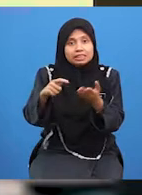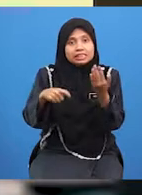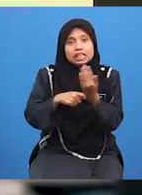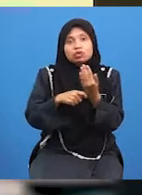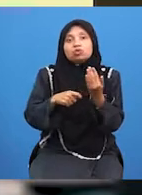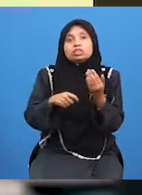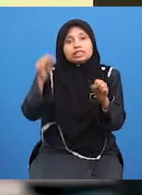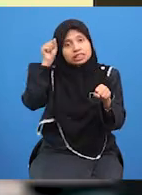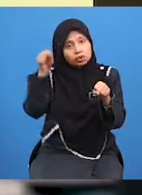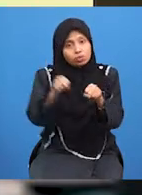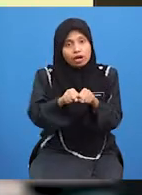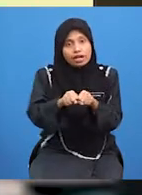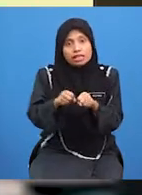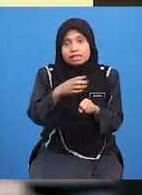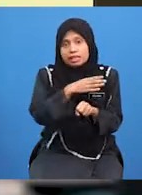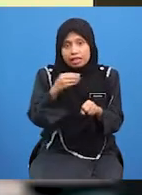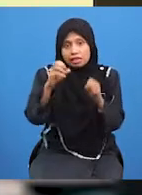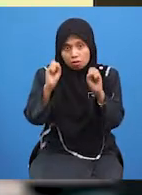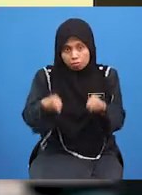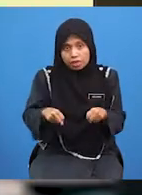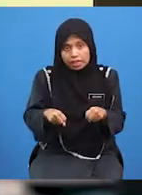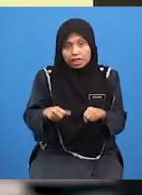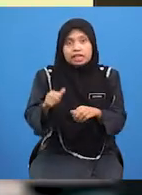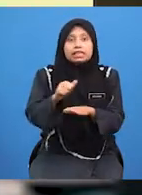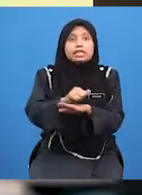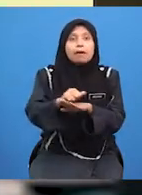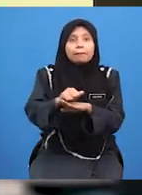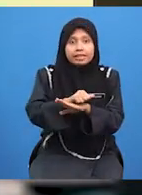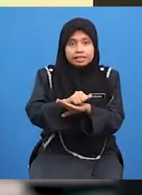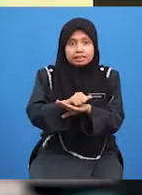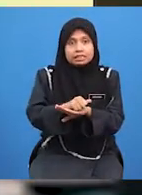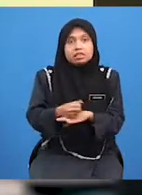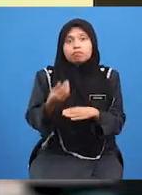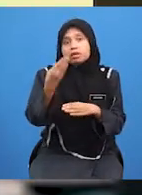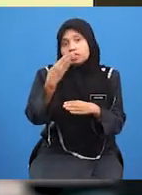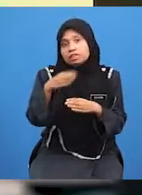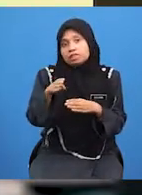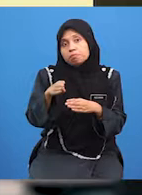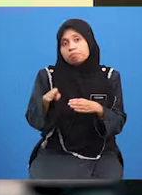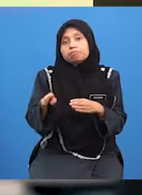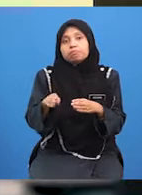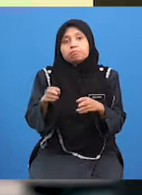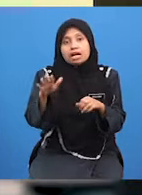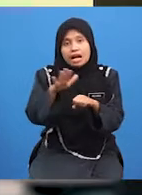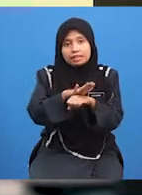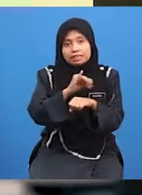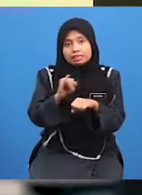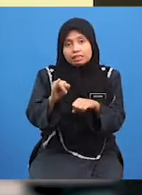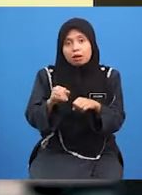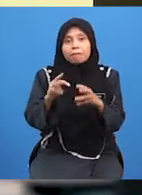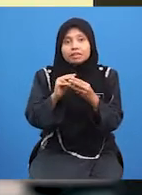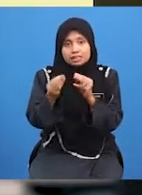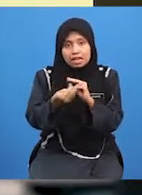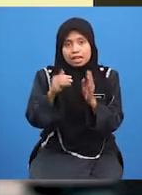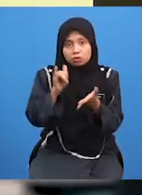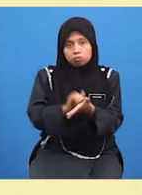teknologi sesuai serta boleh diaplikasikan bagi mengatasi masalah